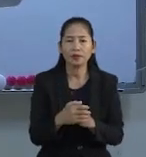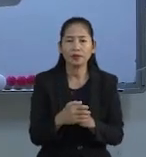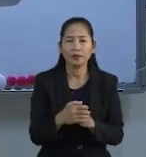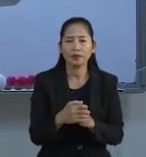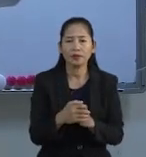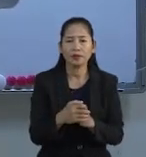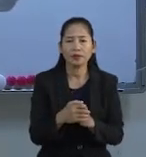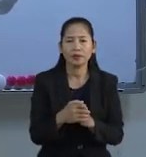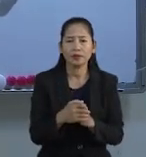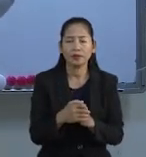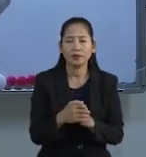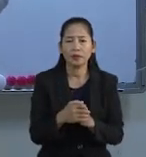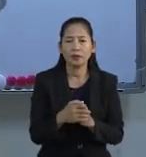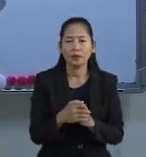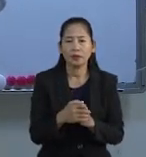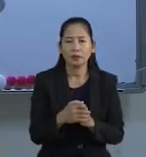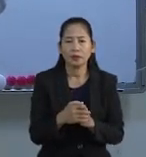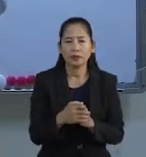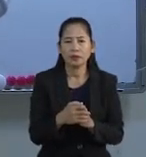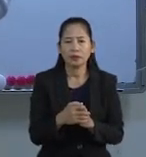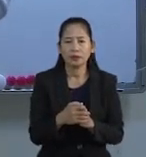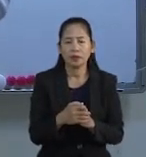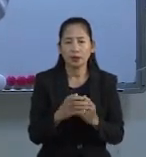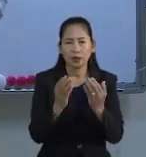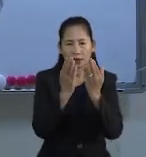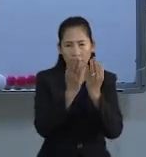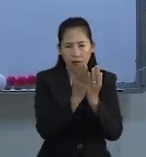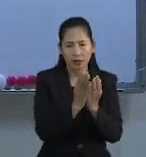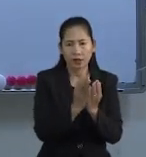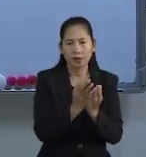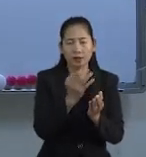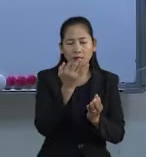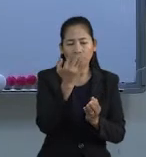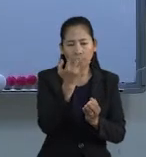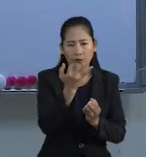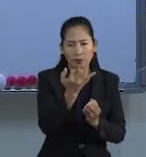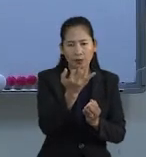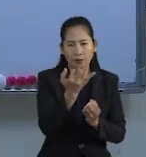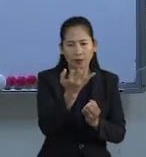mới và chùm luôn tu sắp hiện cái an thả